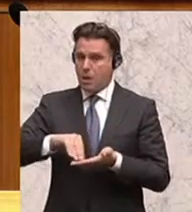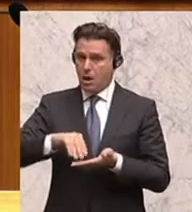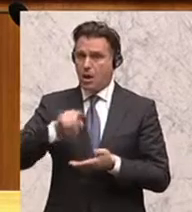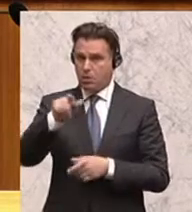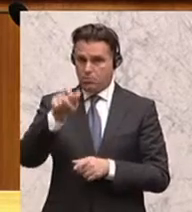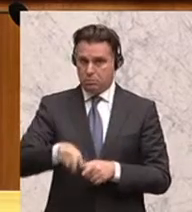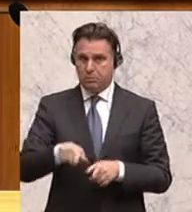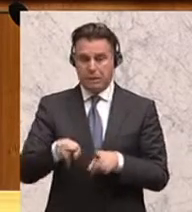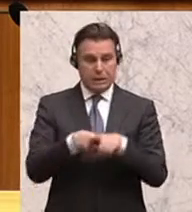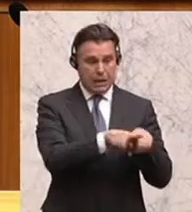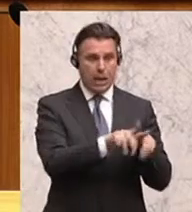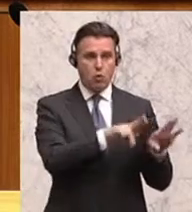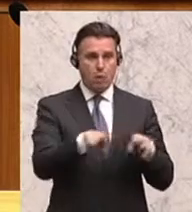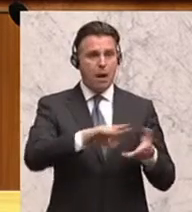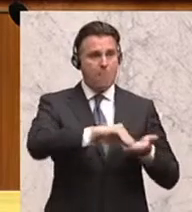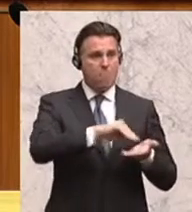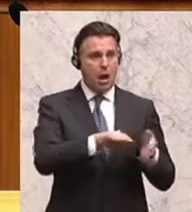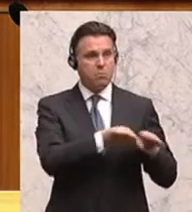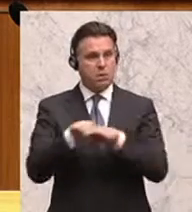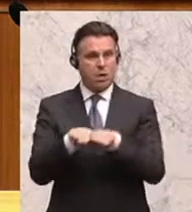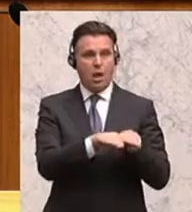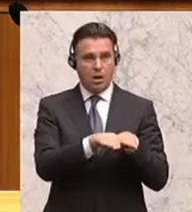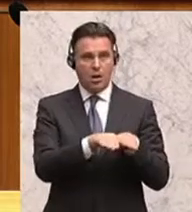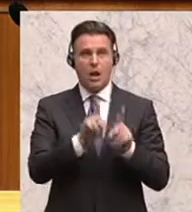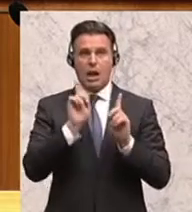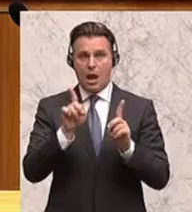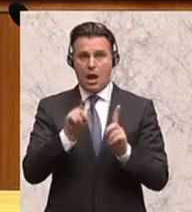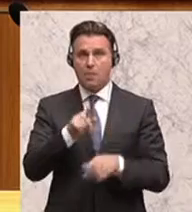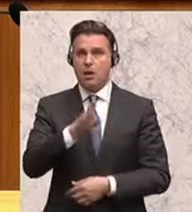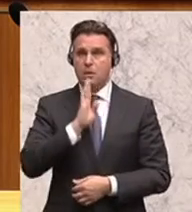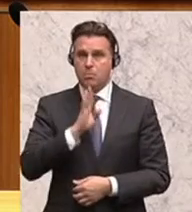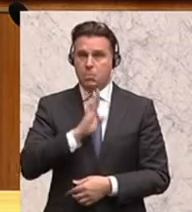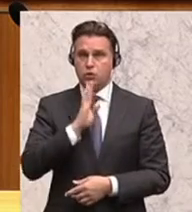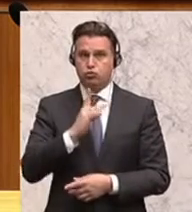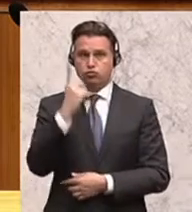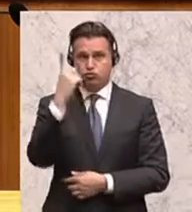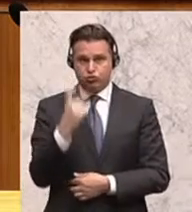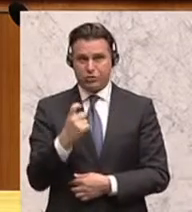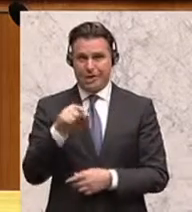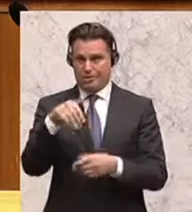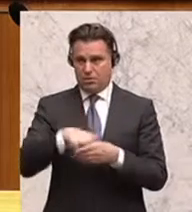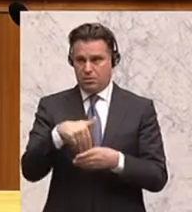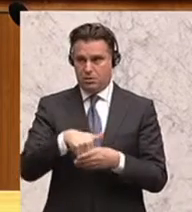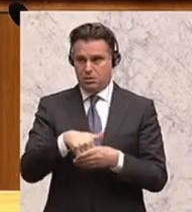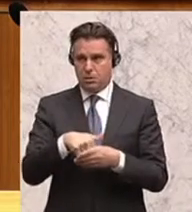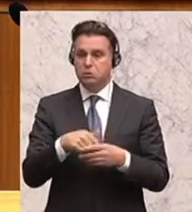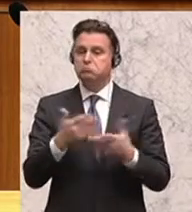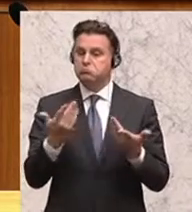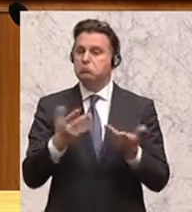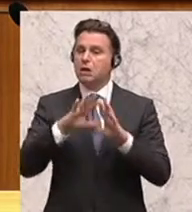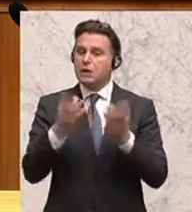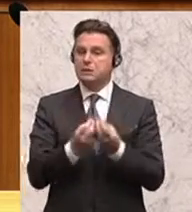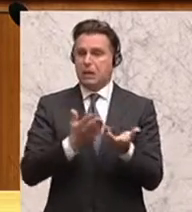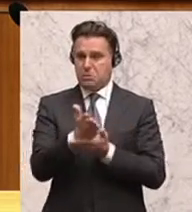der bundesbeamten erfolgt ist und der anstieg des erforderlichen pensionsantrittsalters unter erforderlichen gesamte